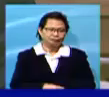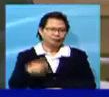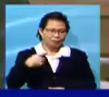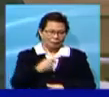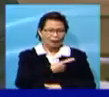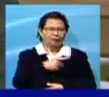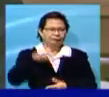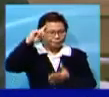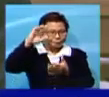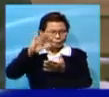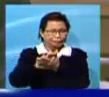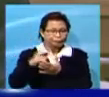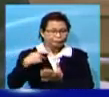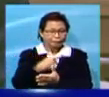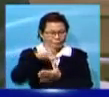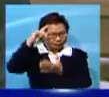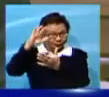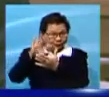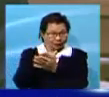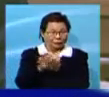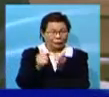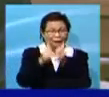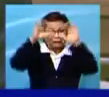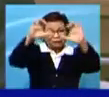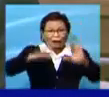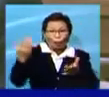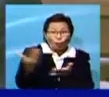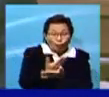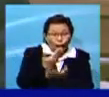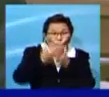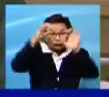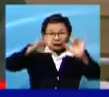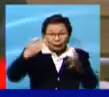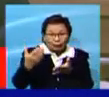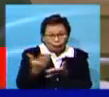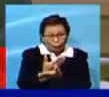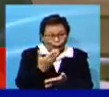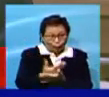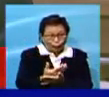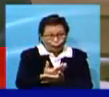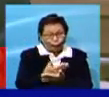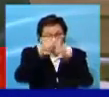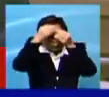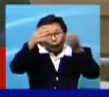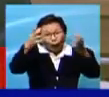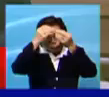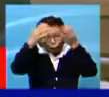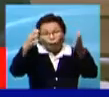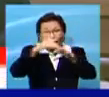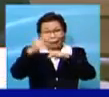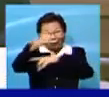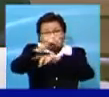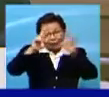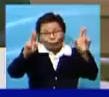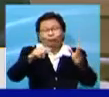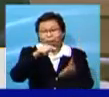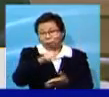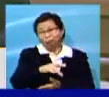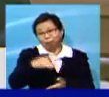percaya bahawa dengan mekanisme yang baru ini, ia dapat memberikan rasa yang